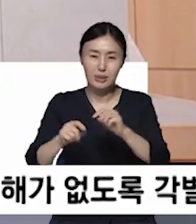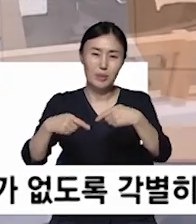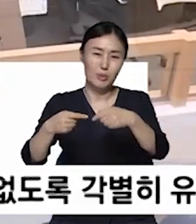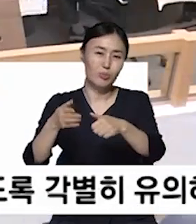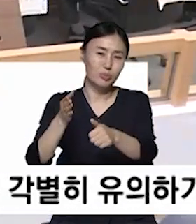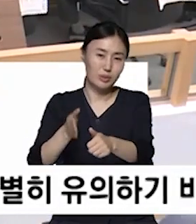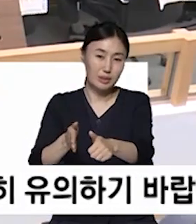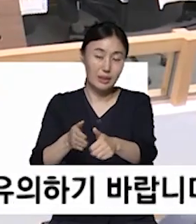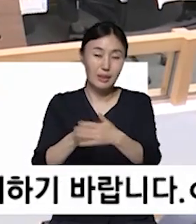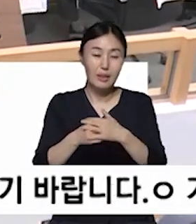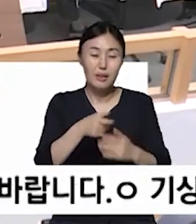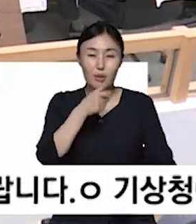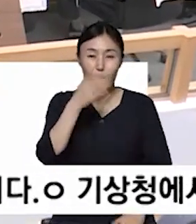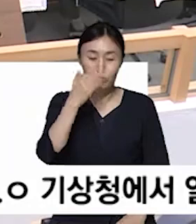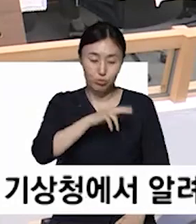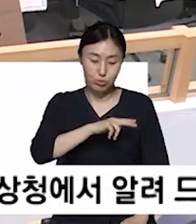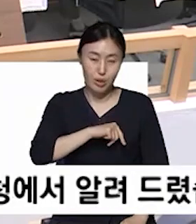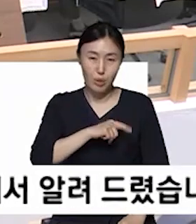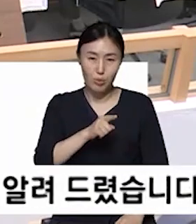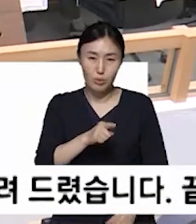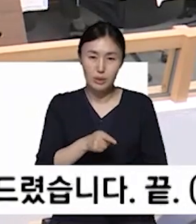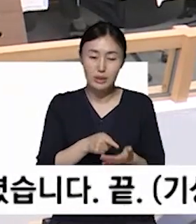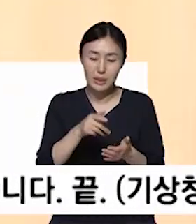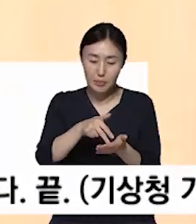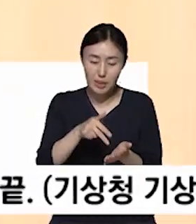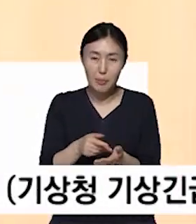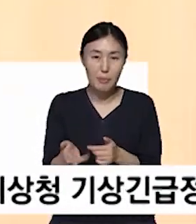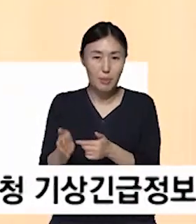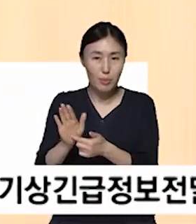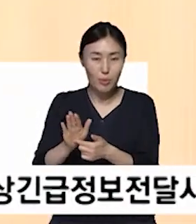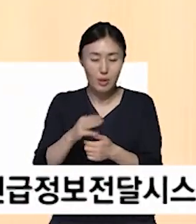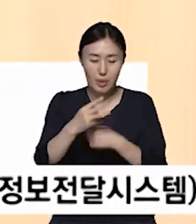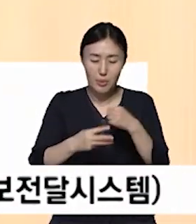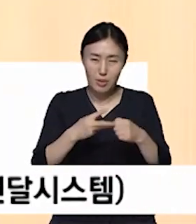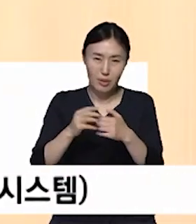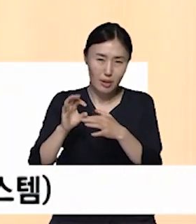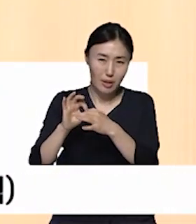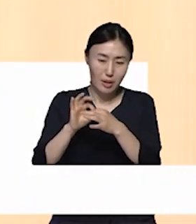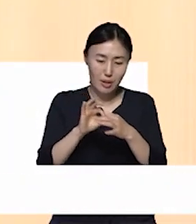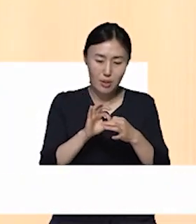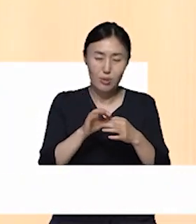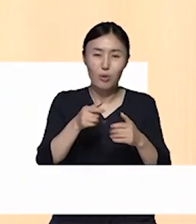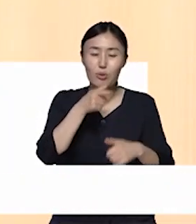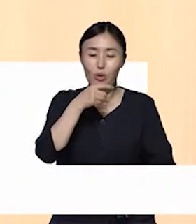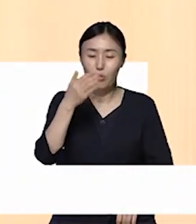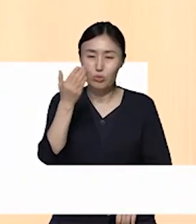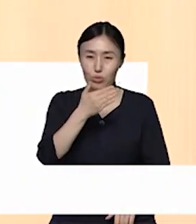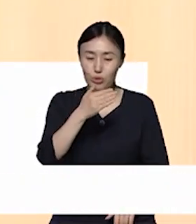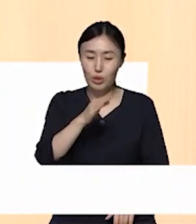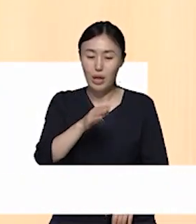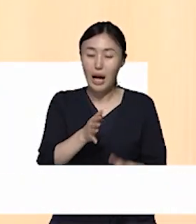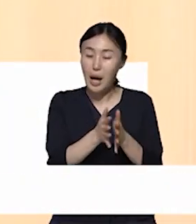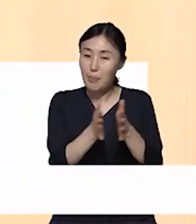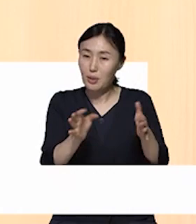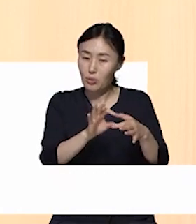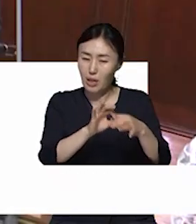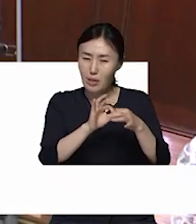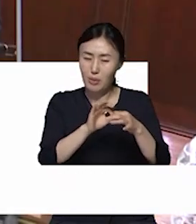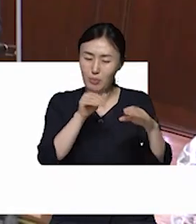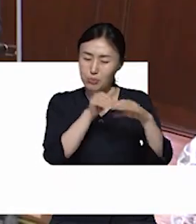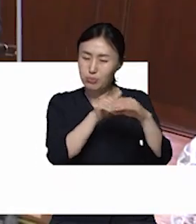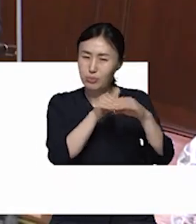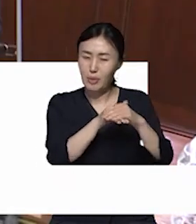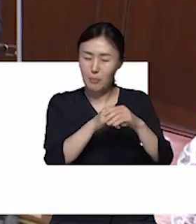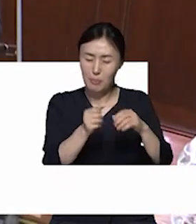요구했습니다. 여수시의회는 오늘 성명을 내고 지난 3년 동안 여수시에 접수된 부영아파트 관련 민원이 수백여